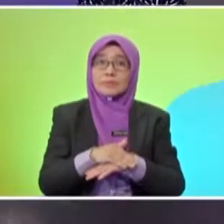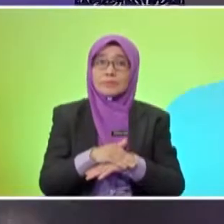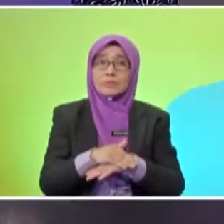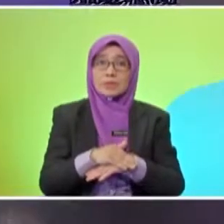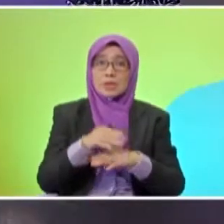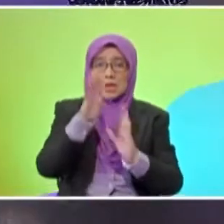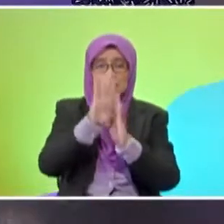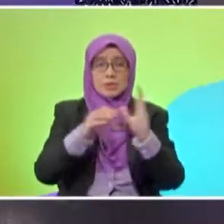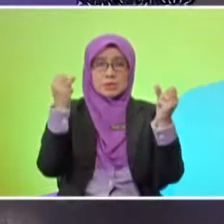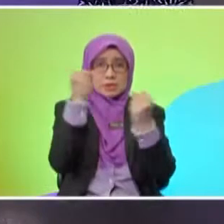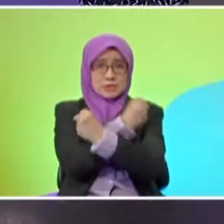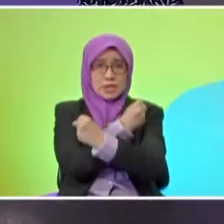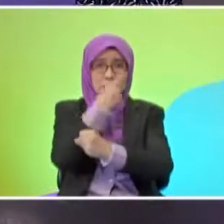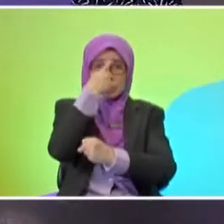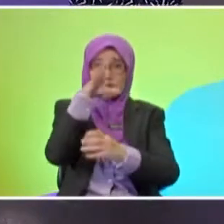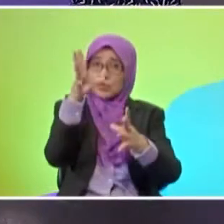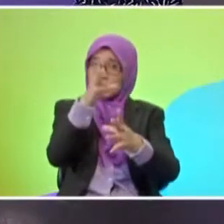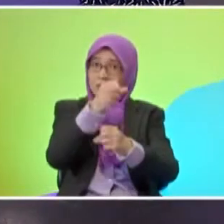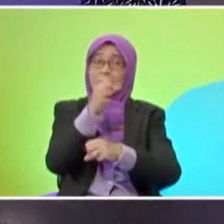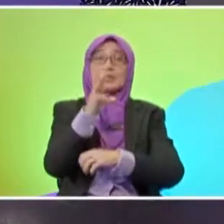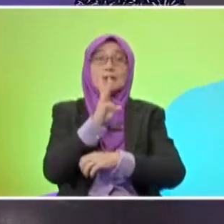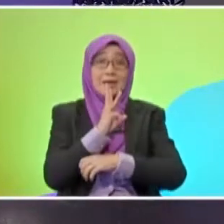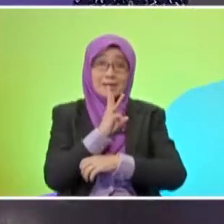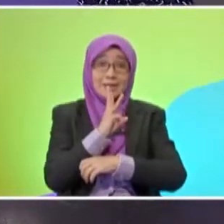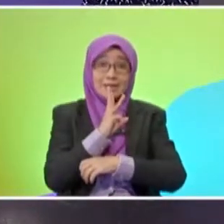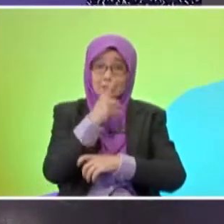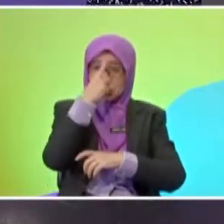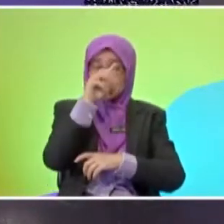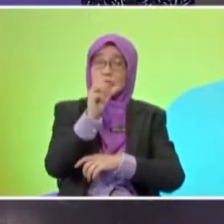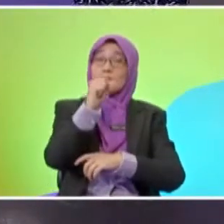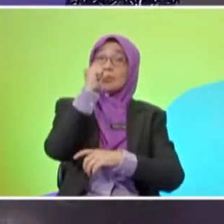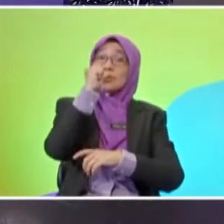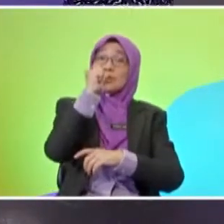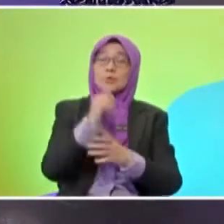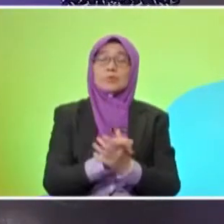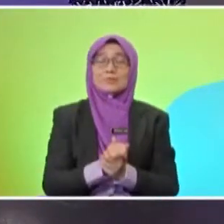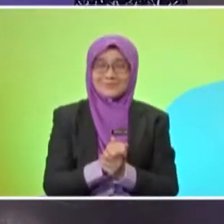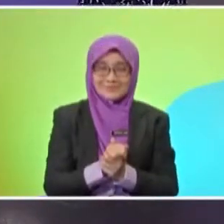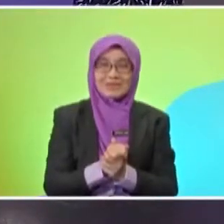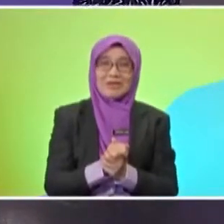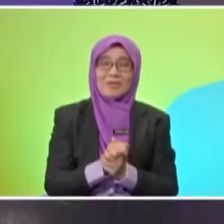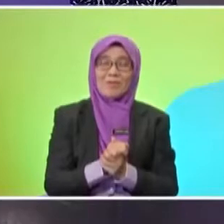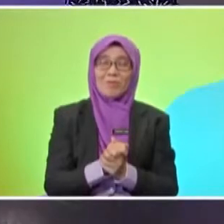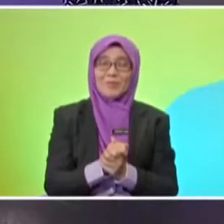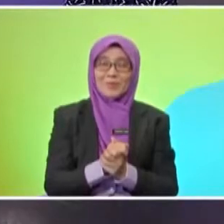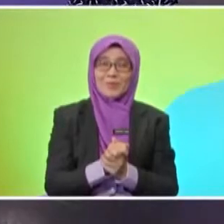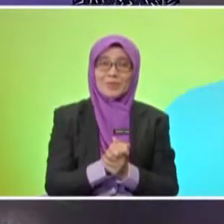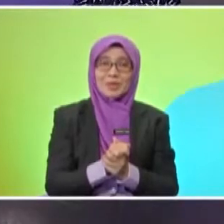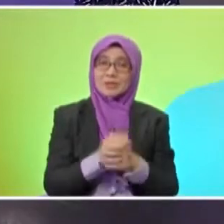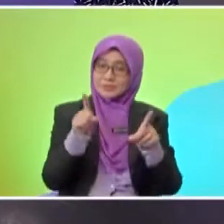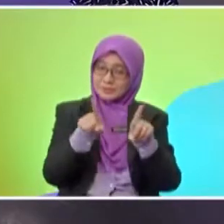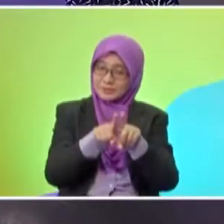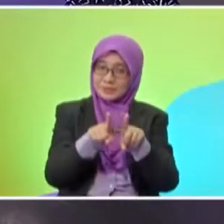bersaing untuk mendapatkan Hai Betul itu utama semula juga dengan manusia kita belum makan pukul minum sama juga dengan